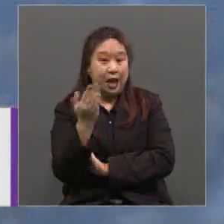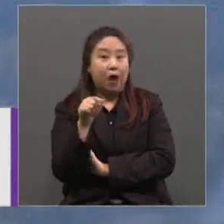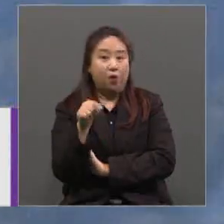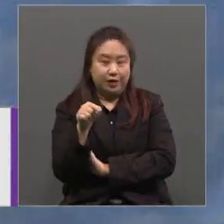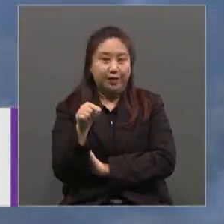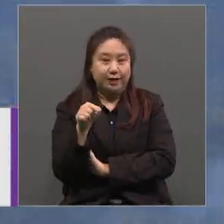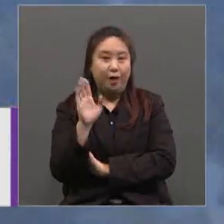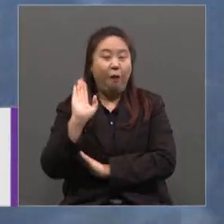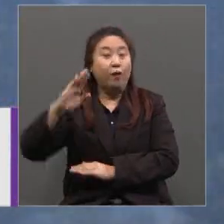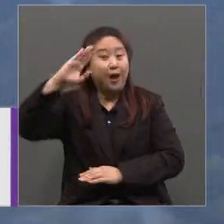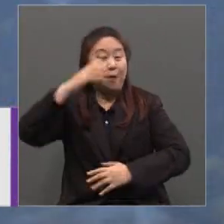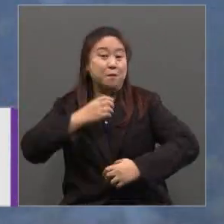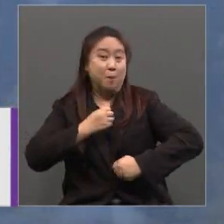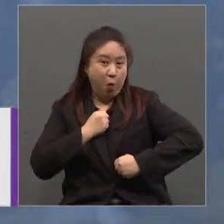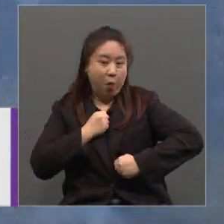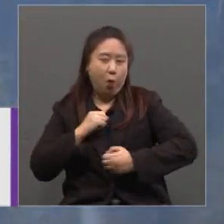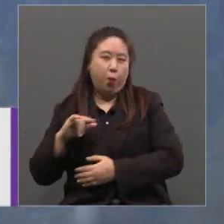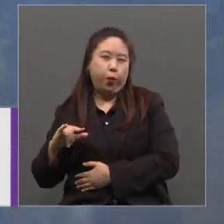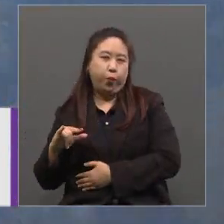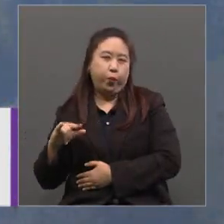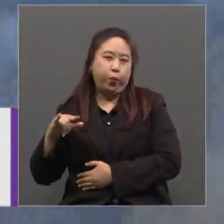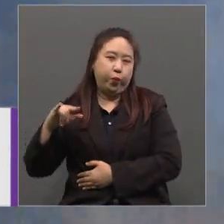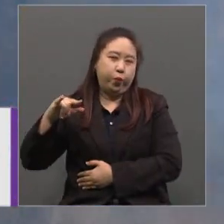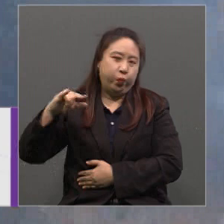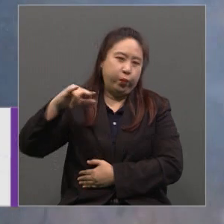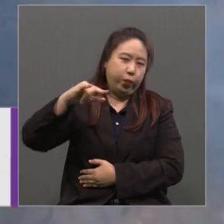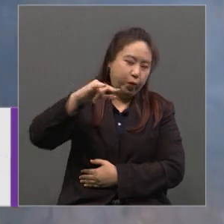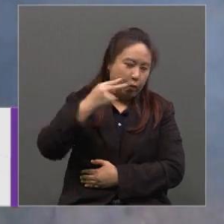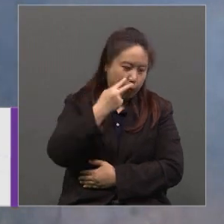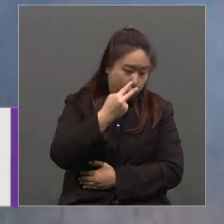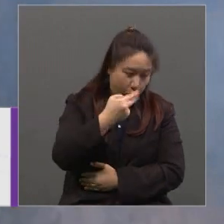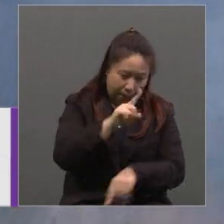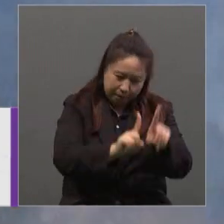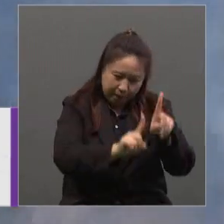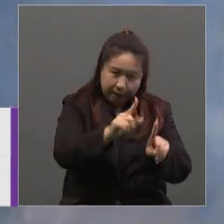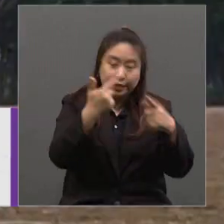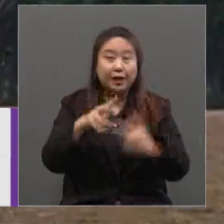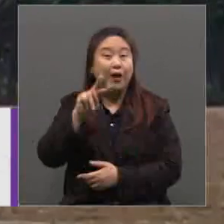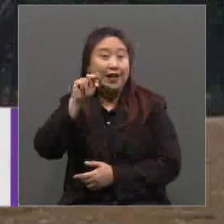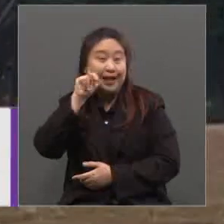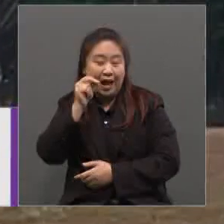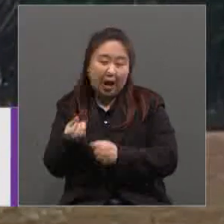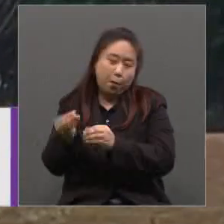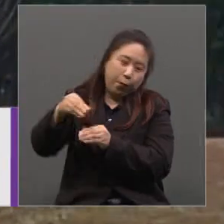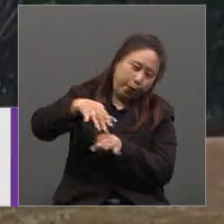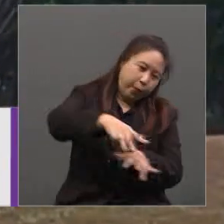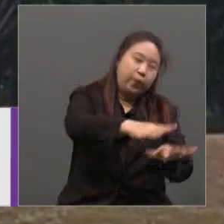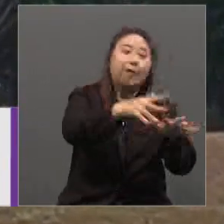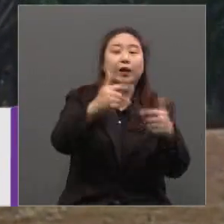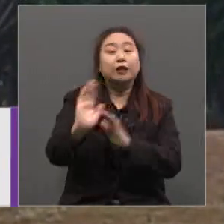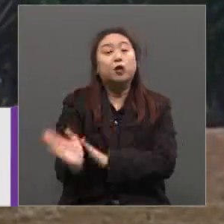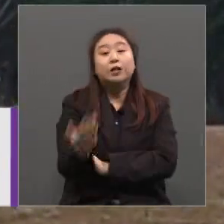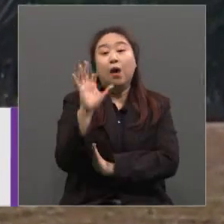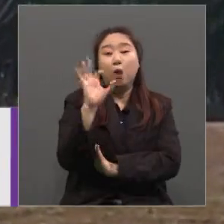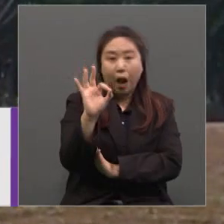MI-17 ของกองทัพบกก็ได้ขึ้นบินประเมินสถานการณ์และทิ้งน้ำจากนั้นตอน9โมงเช้าก็เริ่มมีการลำเลียงสัมภาระ